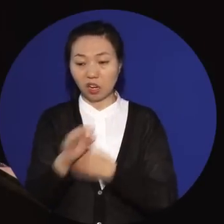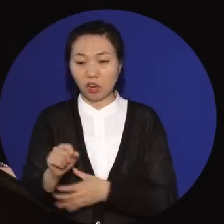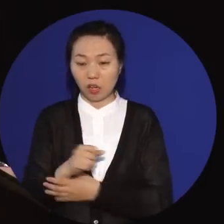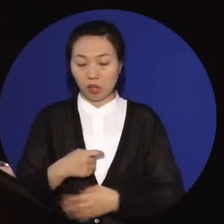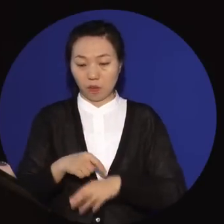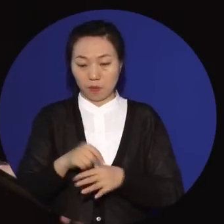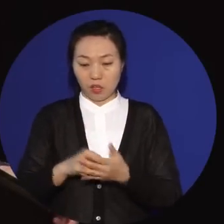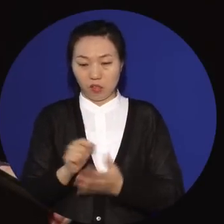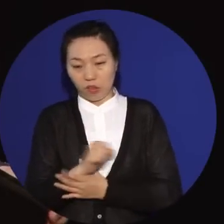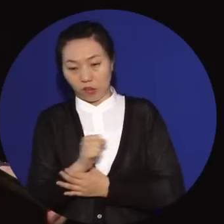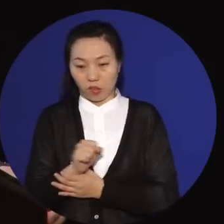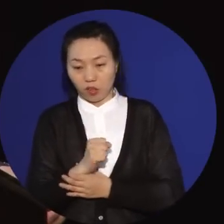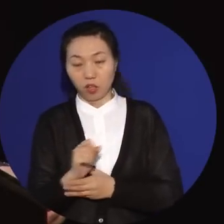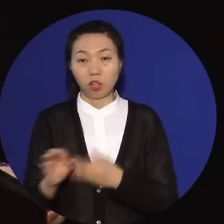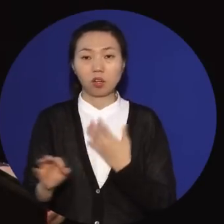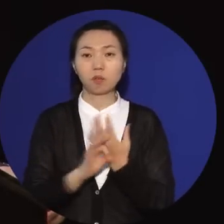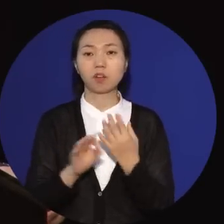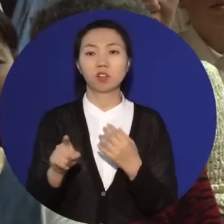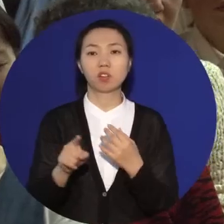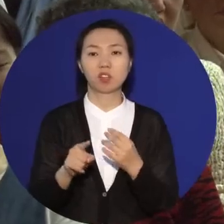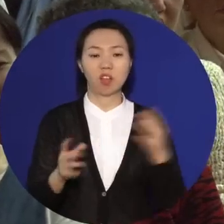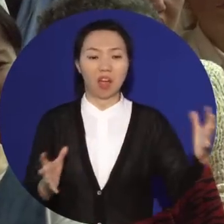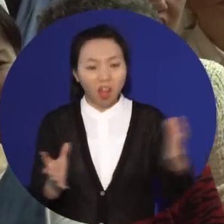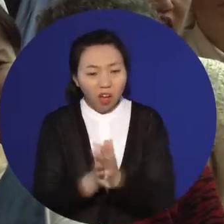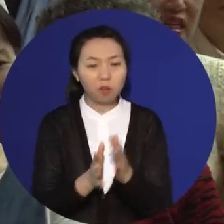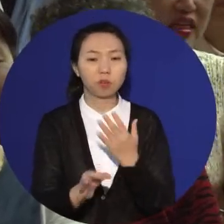흔들리면 이제 다 한 구렁텅이 들어가서 다 죽는 거예요.